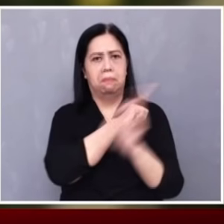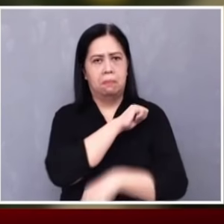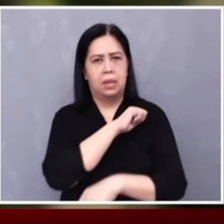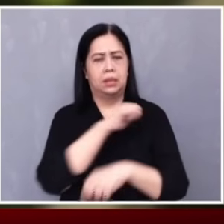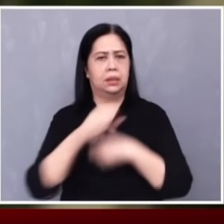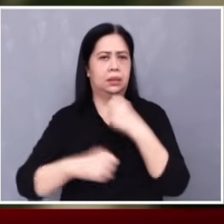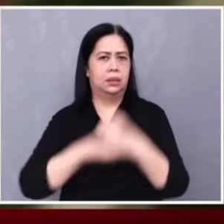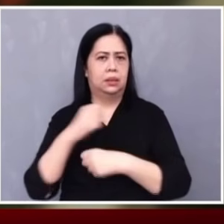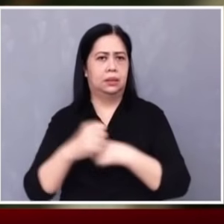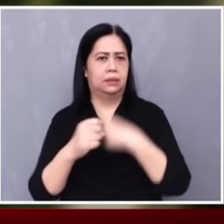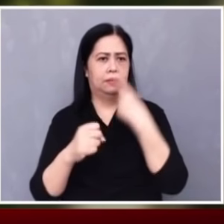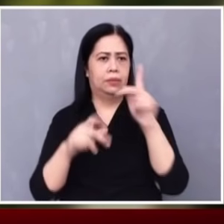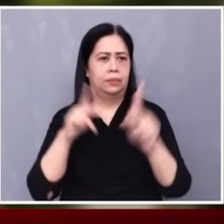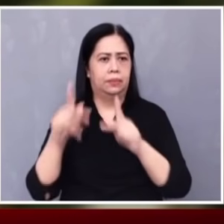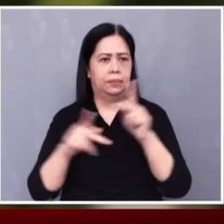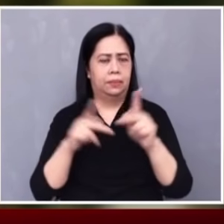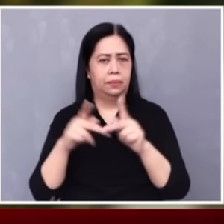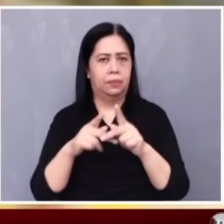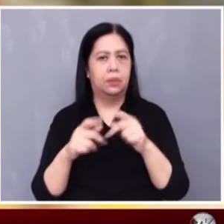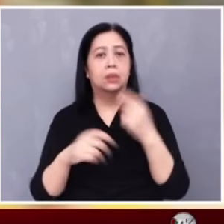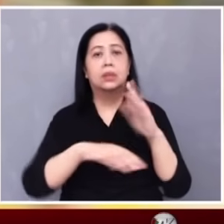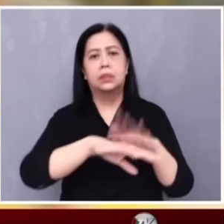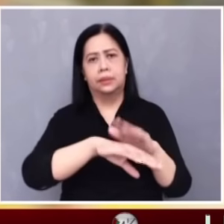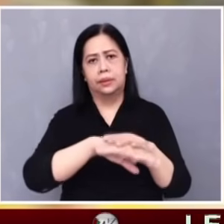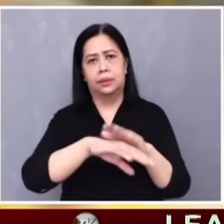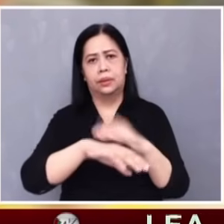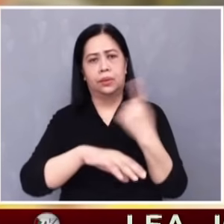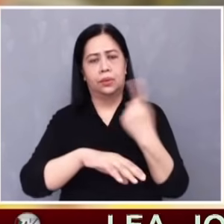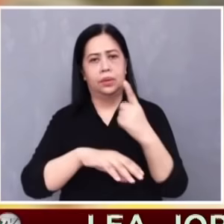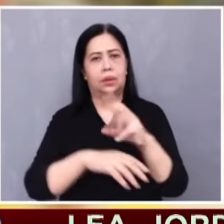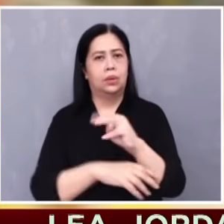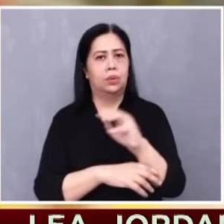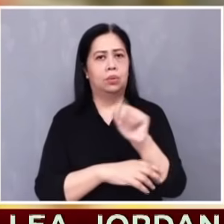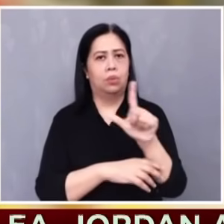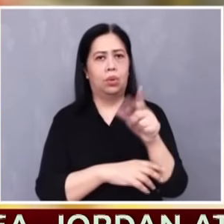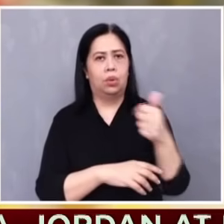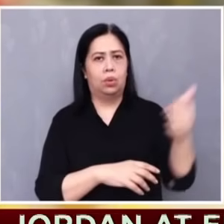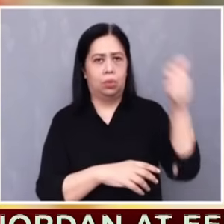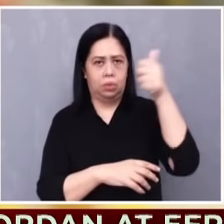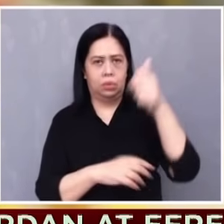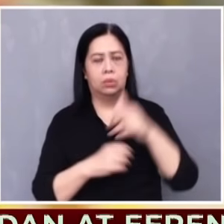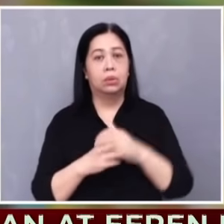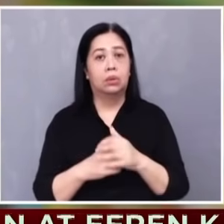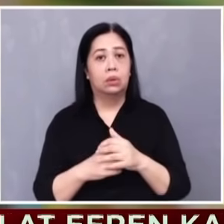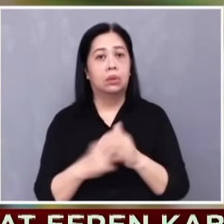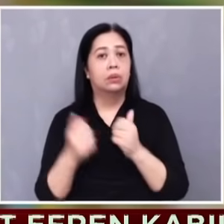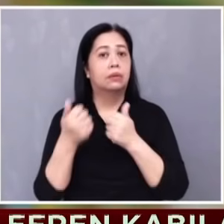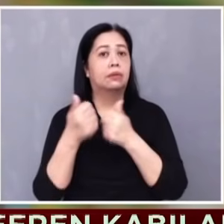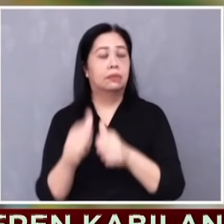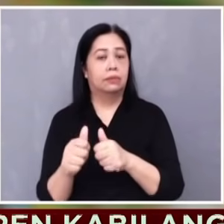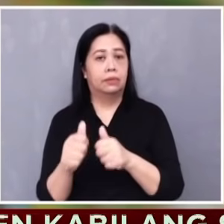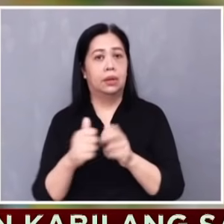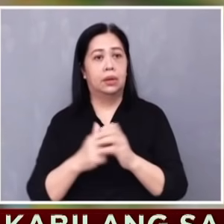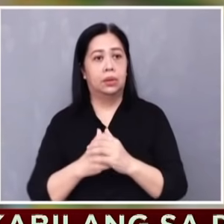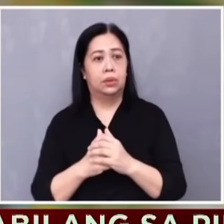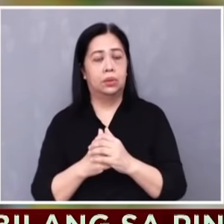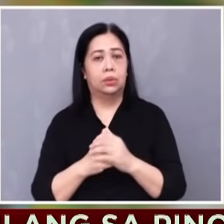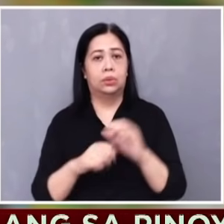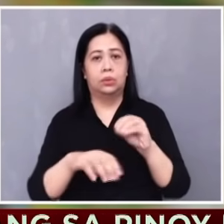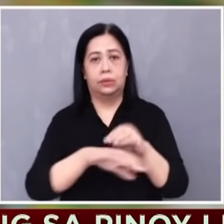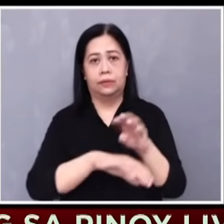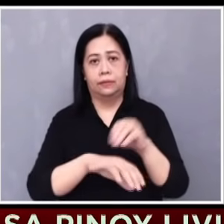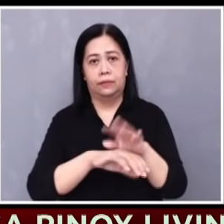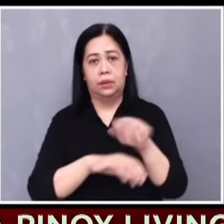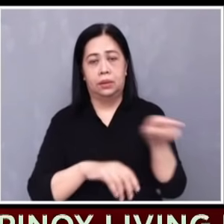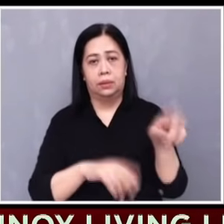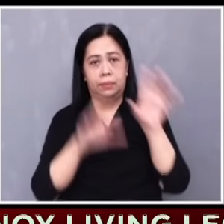No? Pagsabihan na lang yung mga mall operators na sundin ang tagubilin ng ating